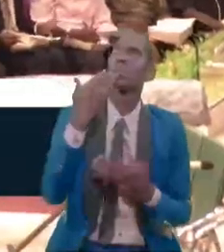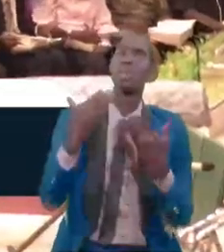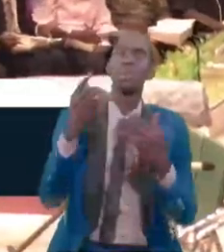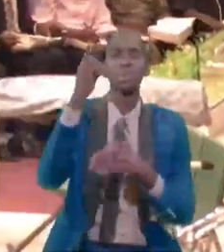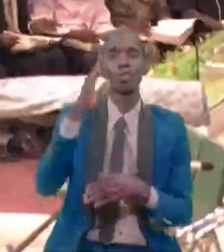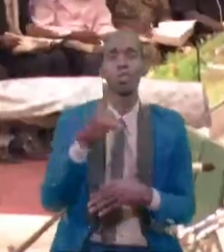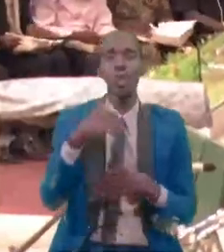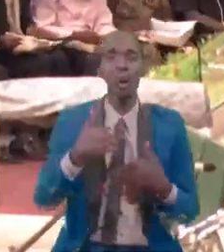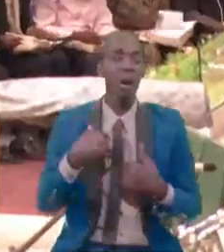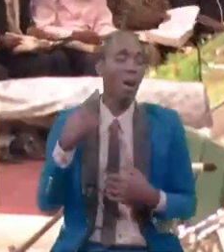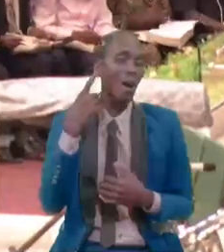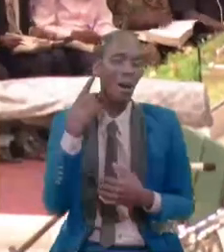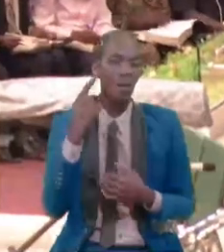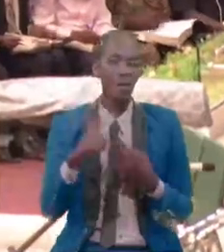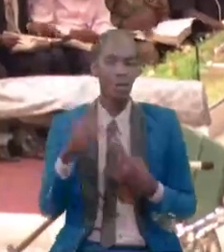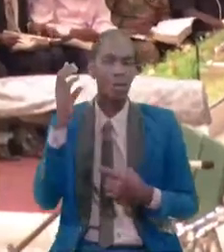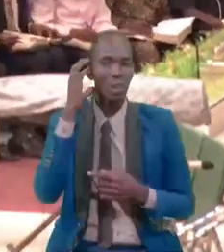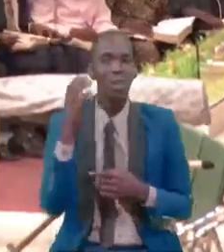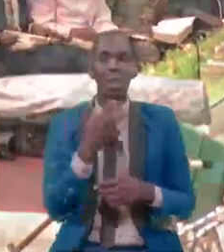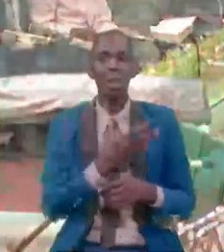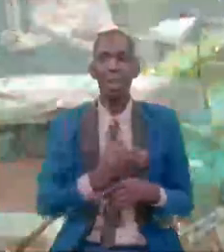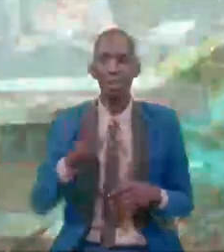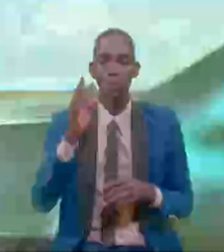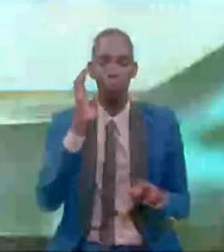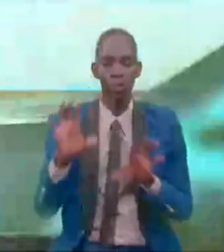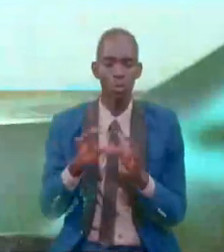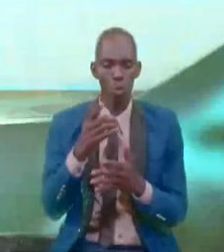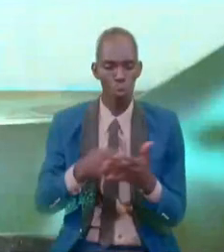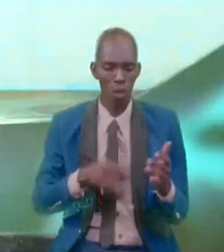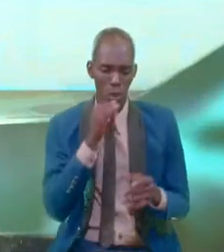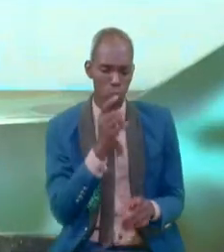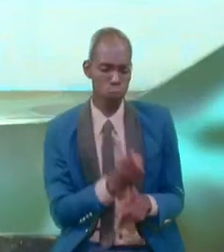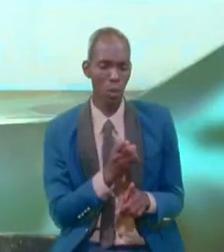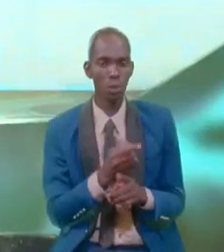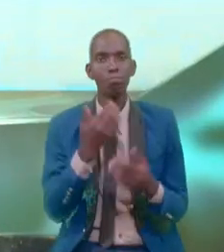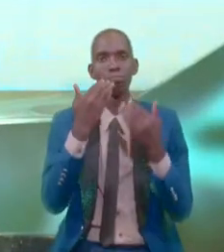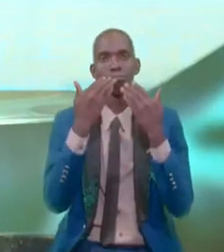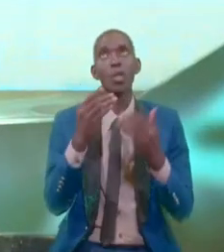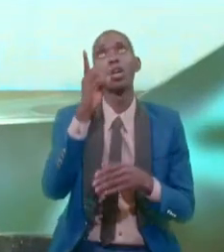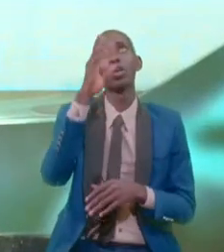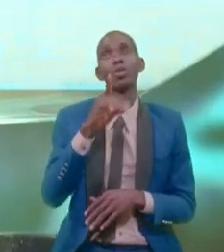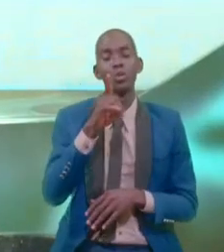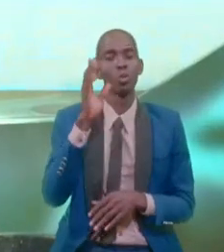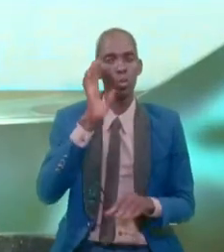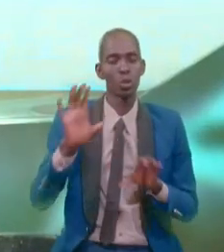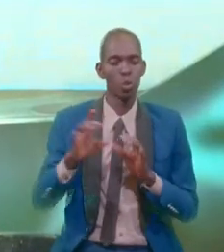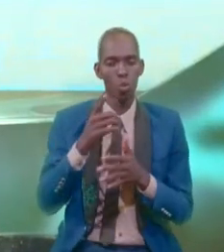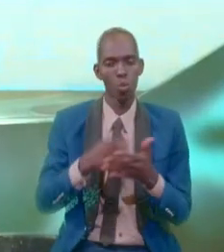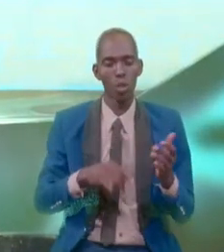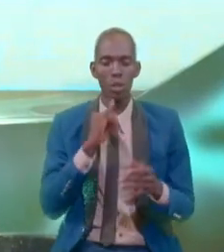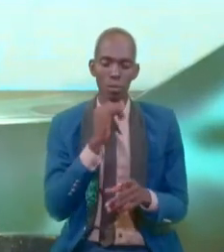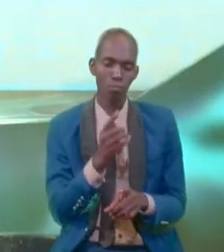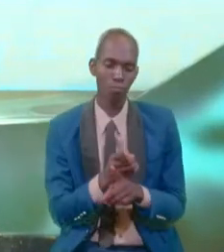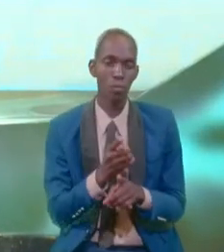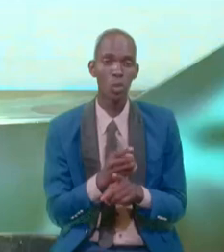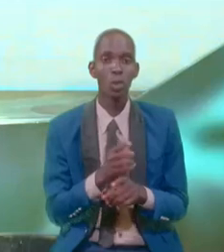avez des oreilles pour entendre. Si tu fais ce qui est droit à ses yeux, Dieu merci, vous ferez ce qui est droit à ses yeux, et